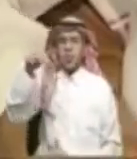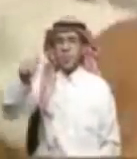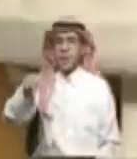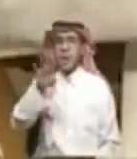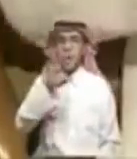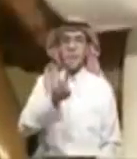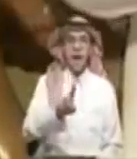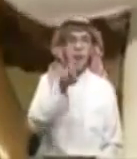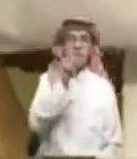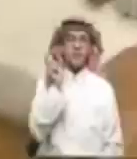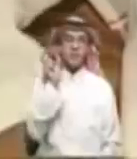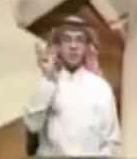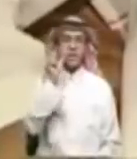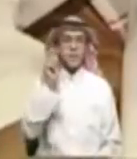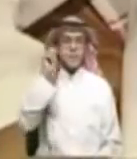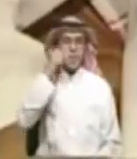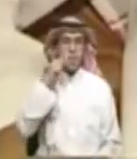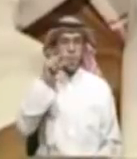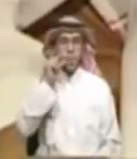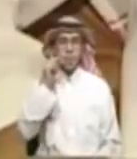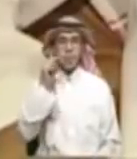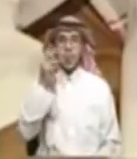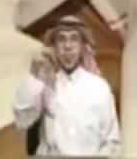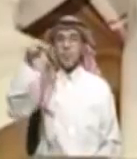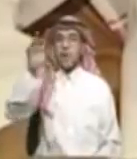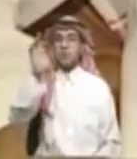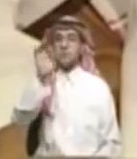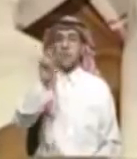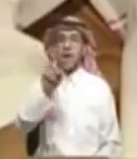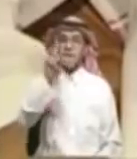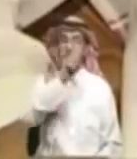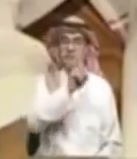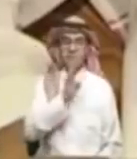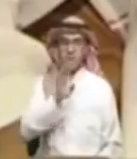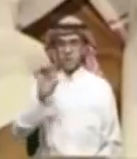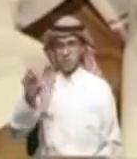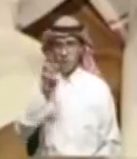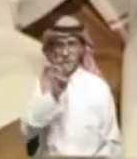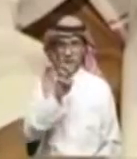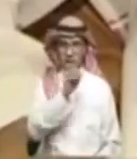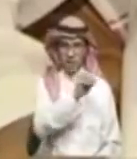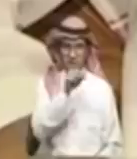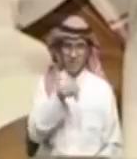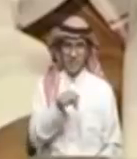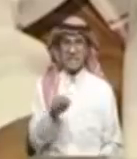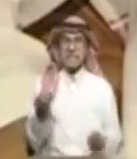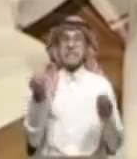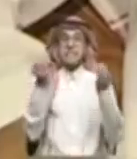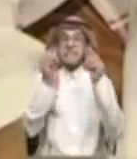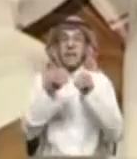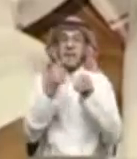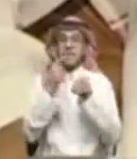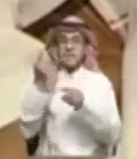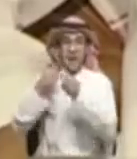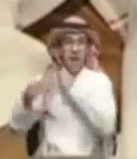مسلم ومسلمة من أكثر من 150 دولة. هذا العام 1439 يعتبر هو أكثر